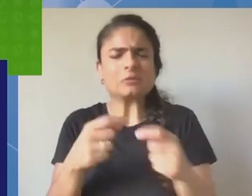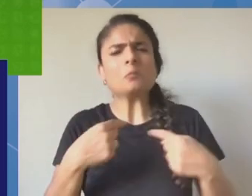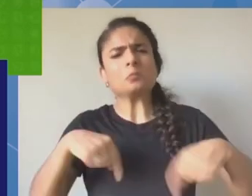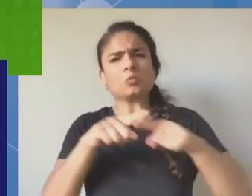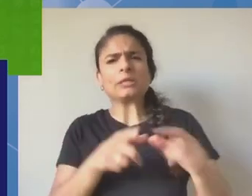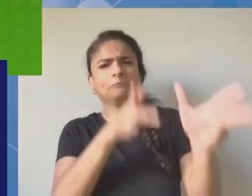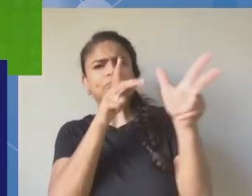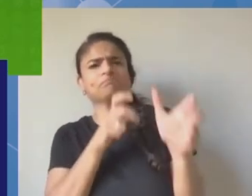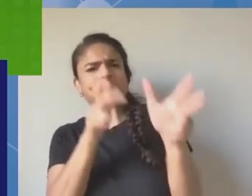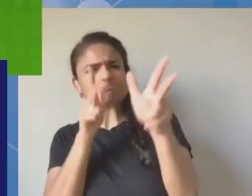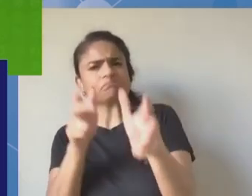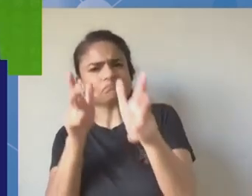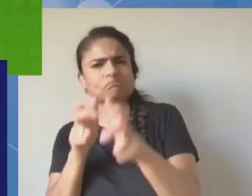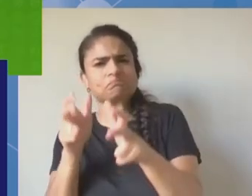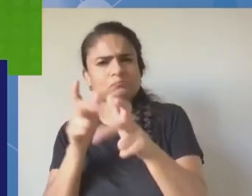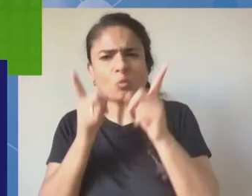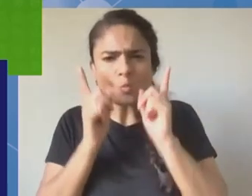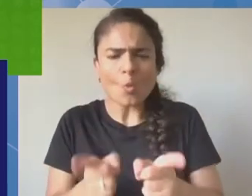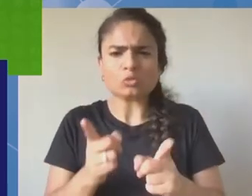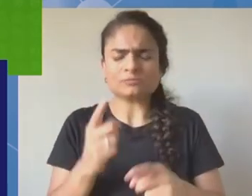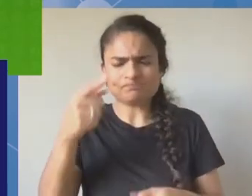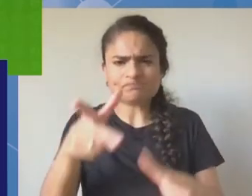一个信息，就是